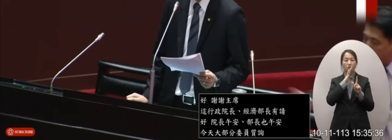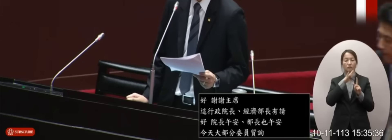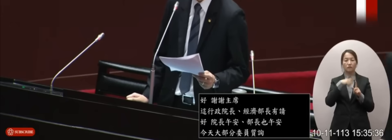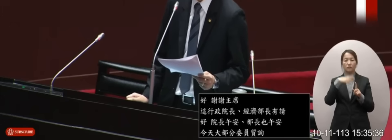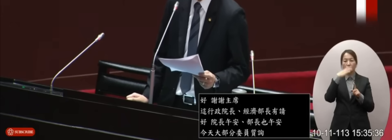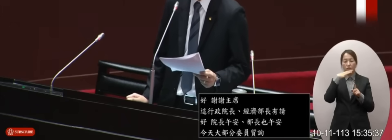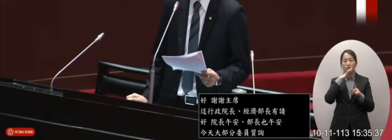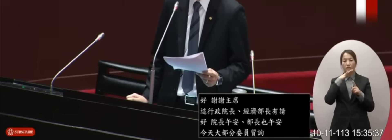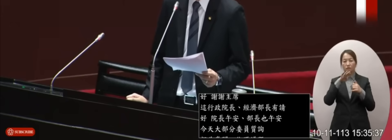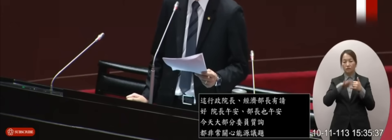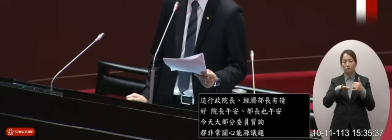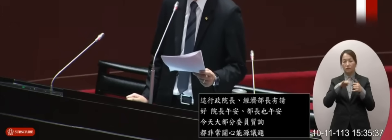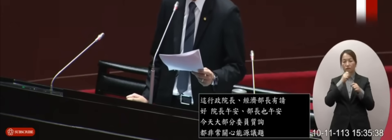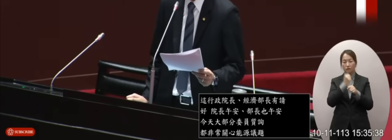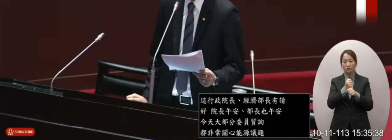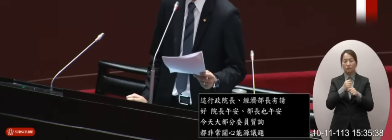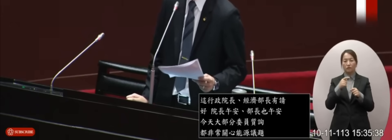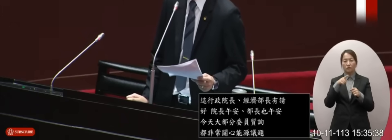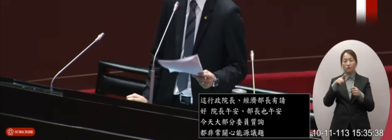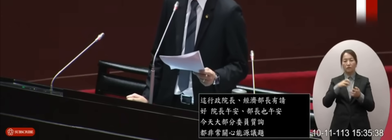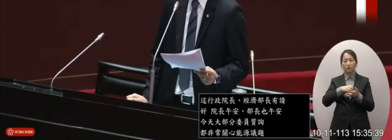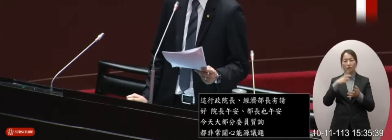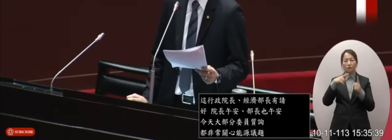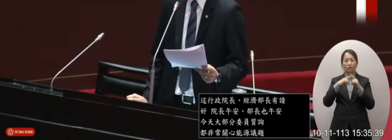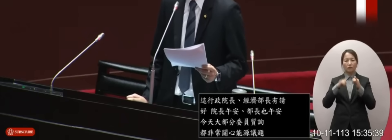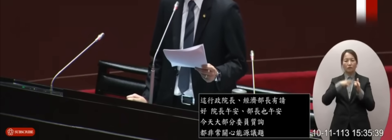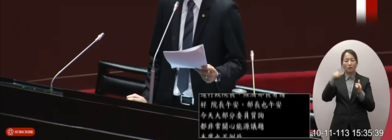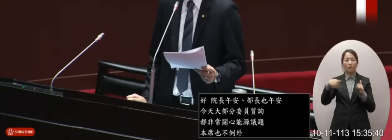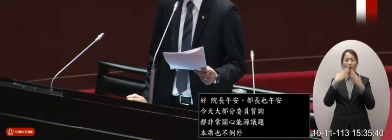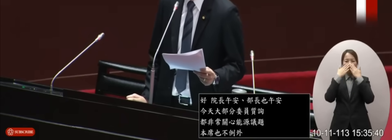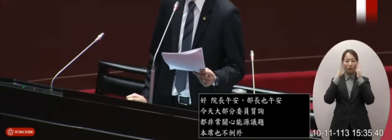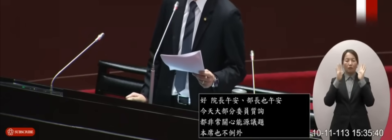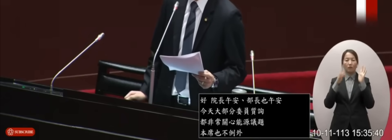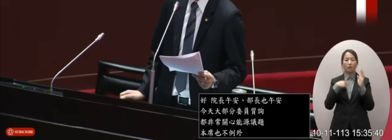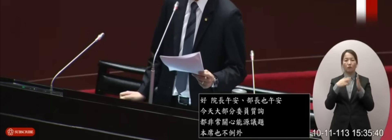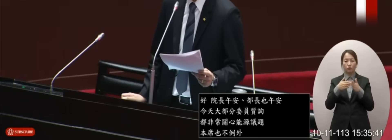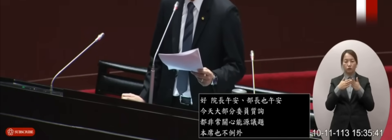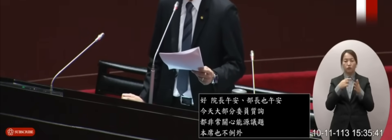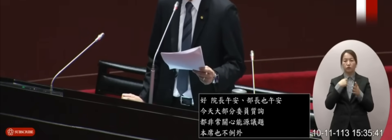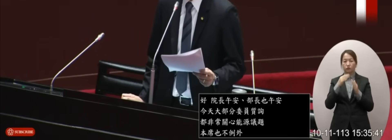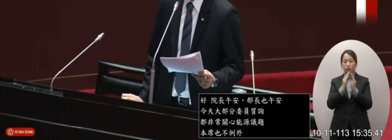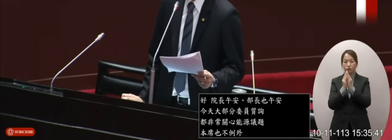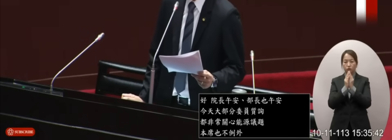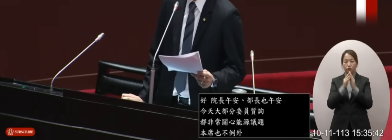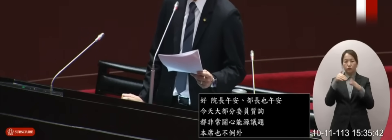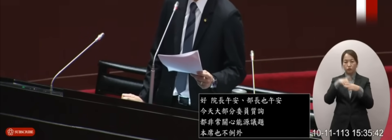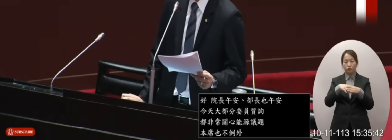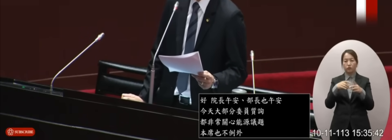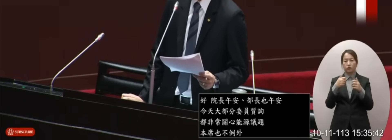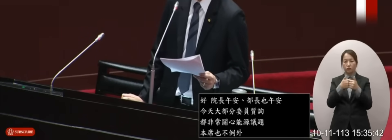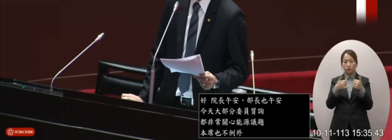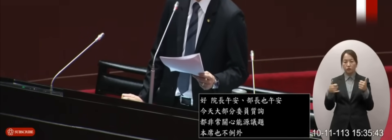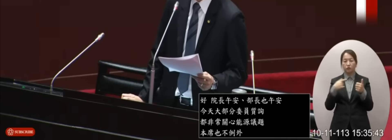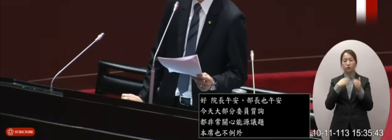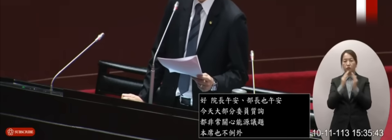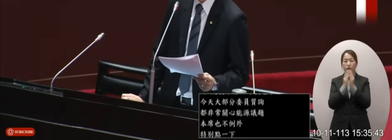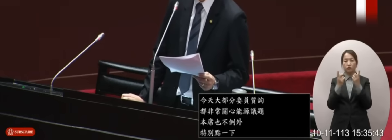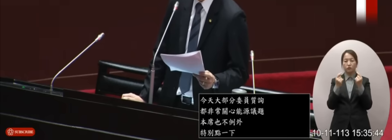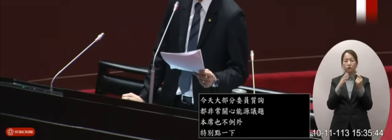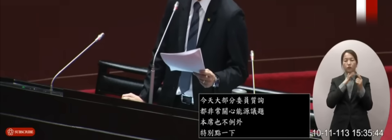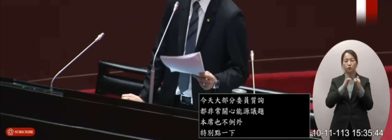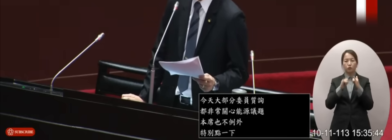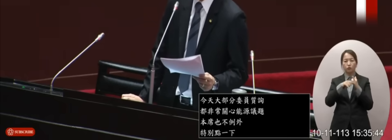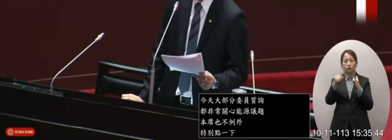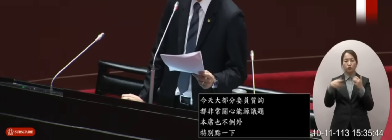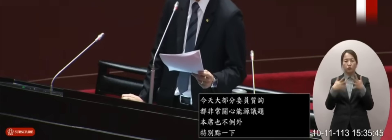的燃气电厂已经盖到地方人民受不了了。那我必须要讲，我是桃园选出来的民意代表，我桃园啊也是诸多民